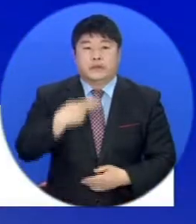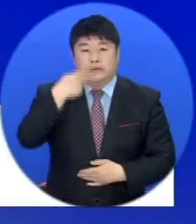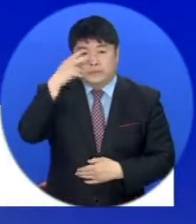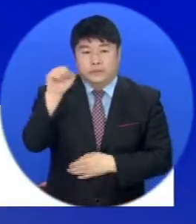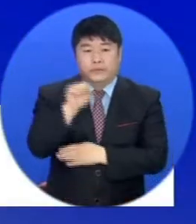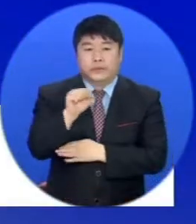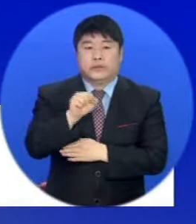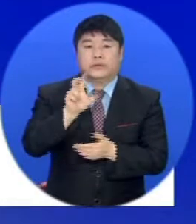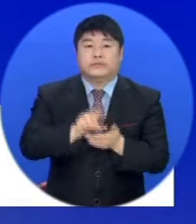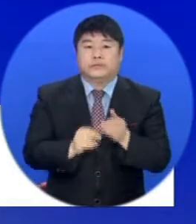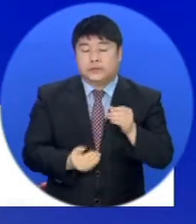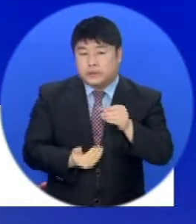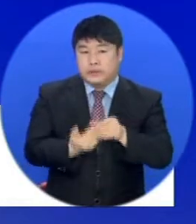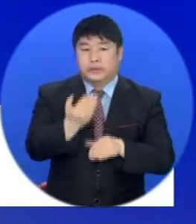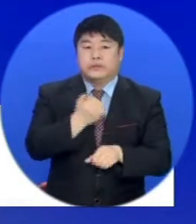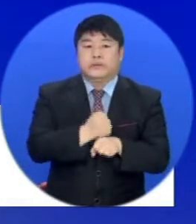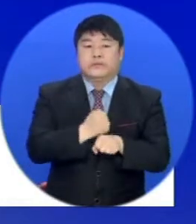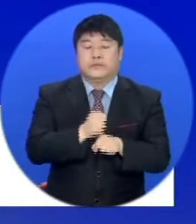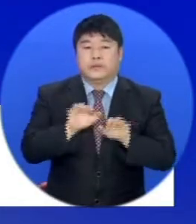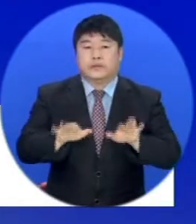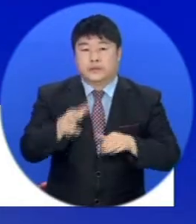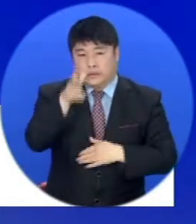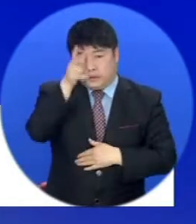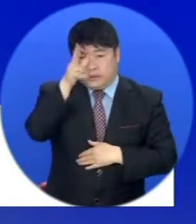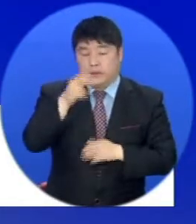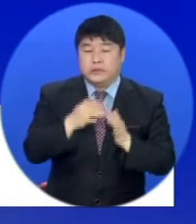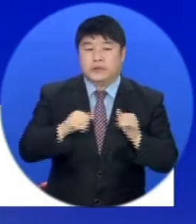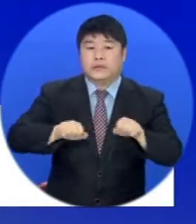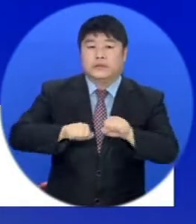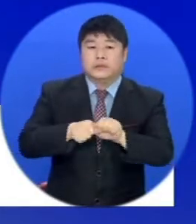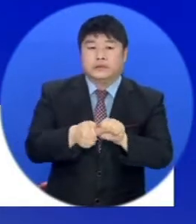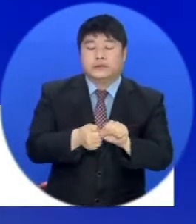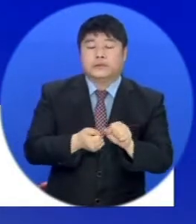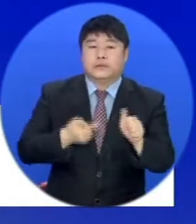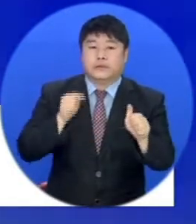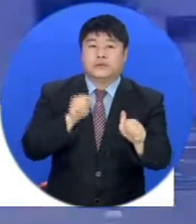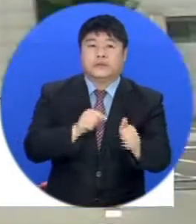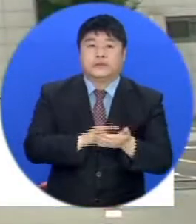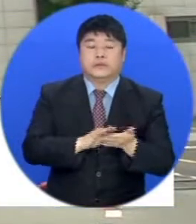음주사고로 말썽을 일으킨 현직 경찰관들에게 중징계가 내려졌습니다.